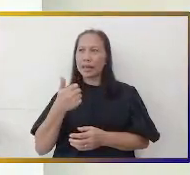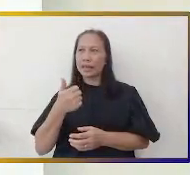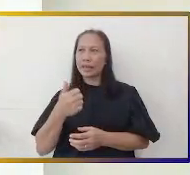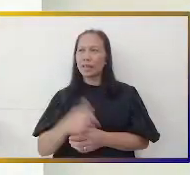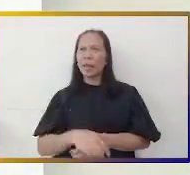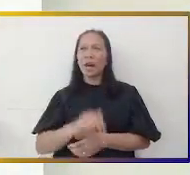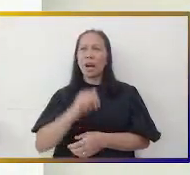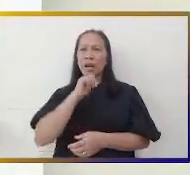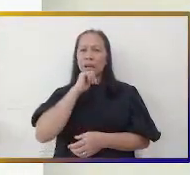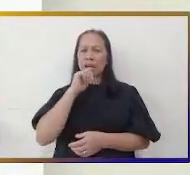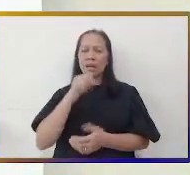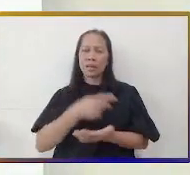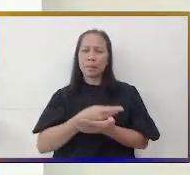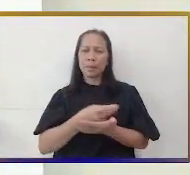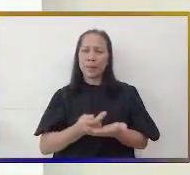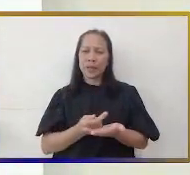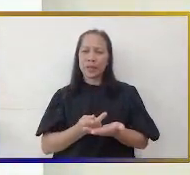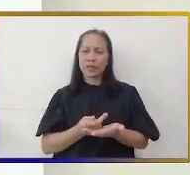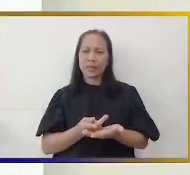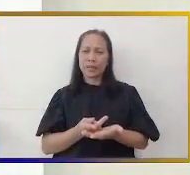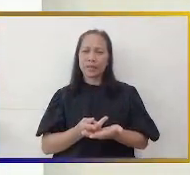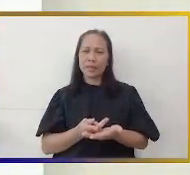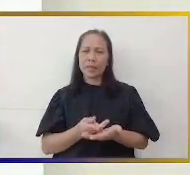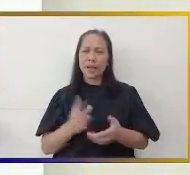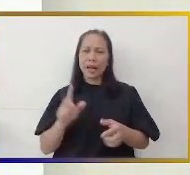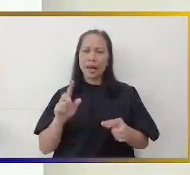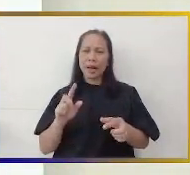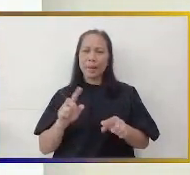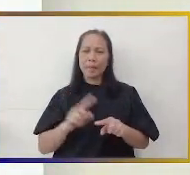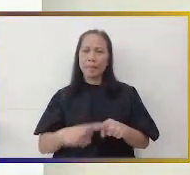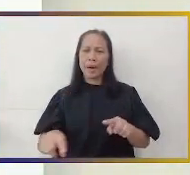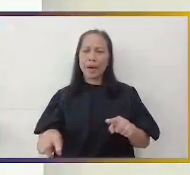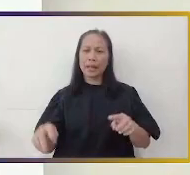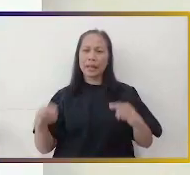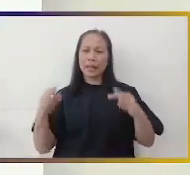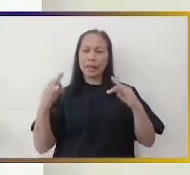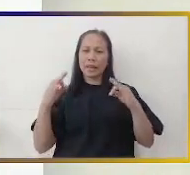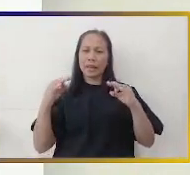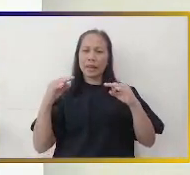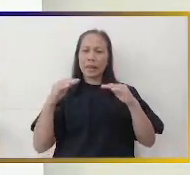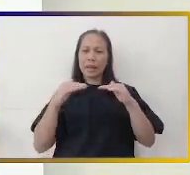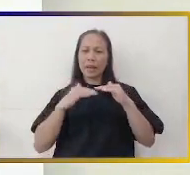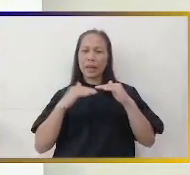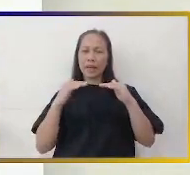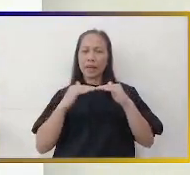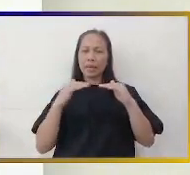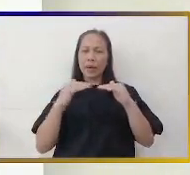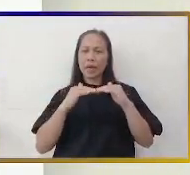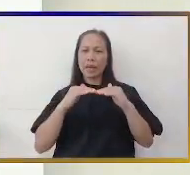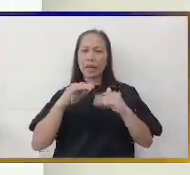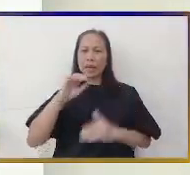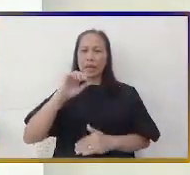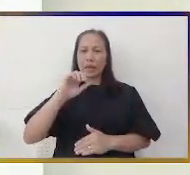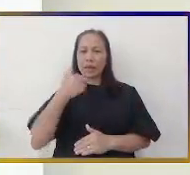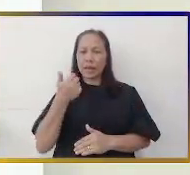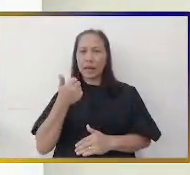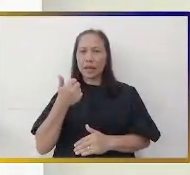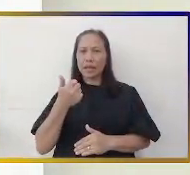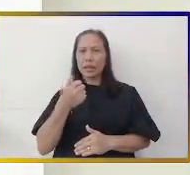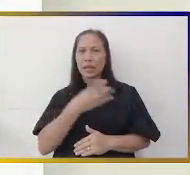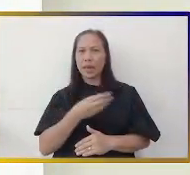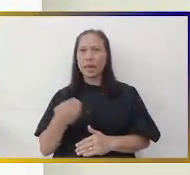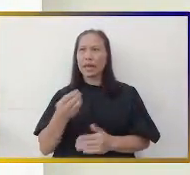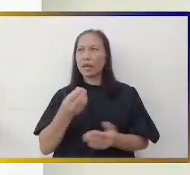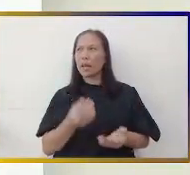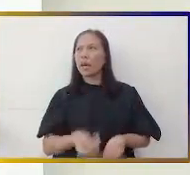kung hindi equal na yung aking Faith offering doon sa aking tits and off love offering so for